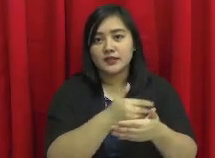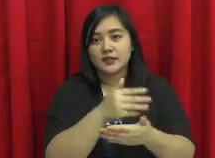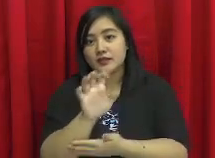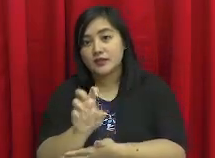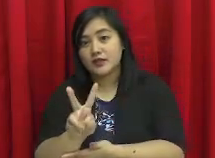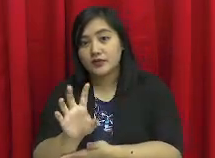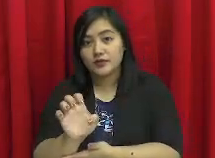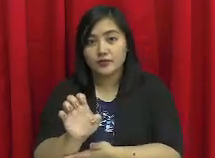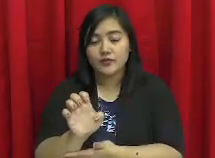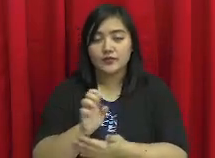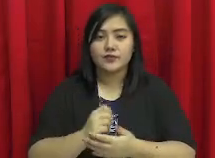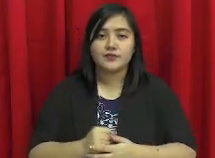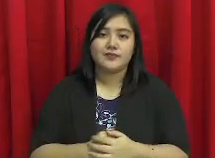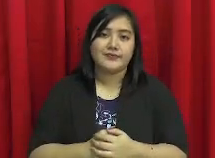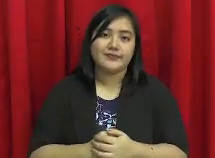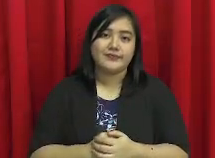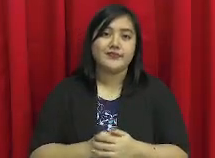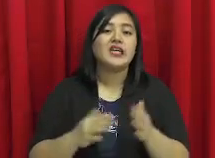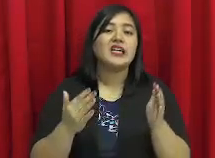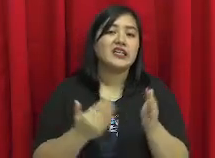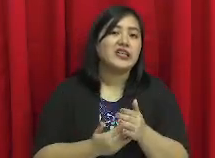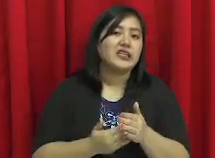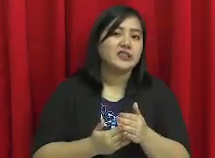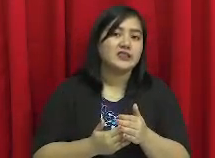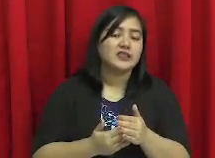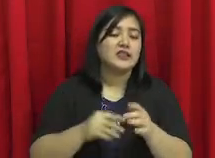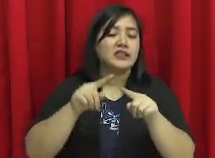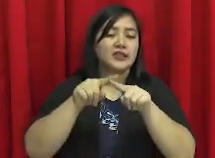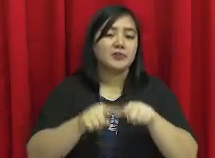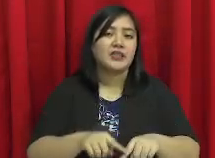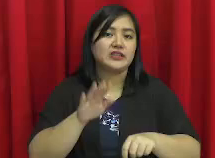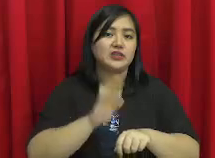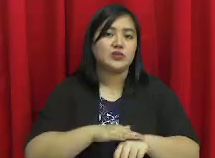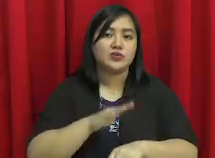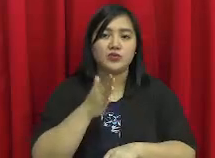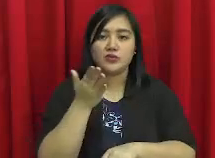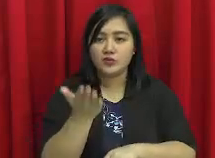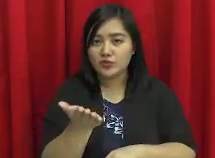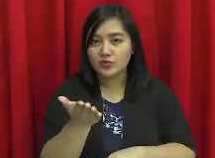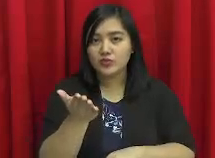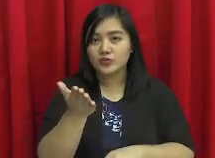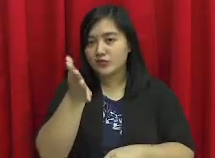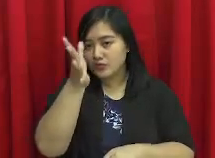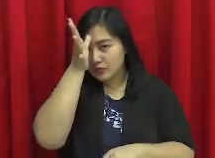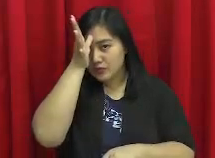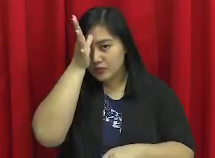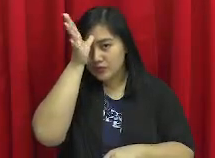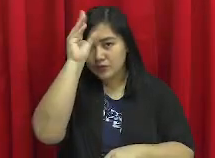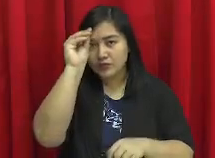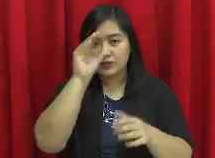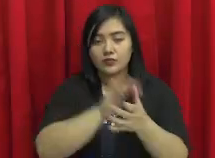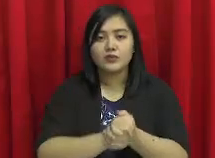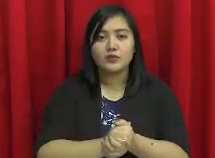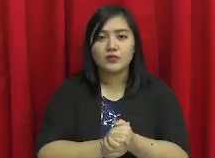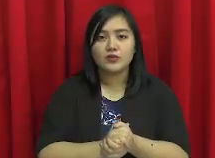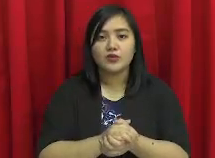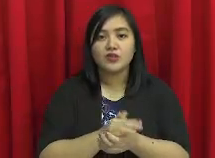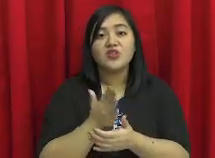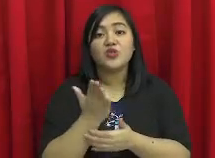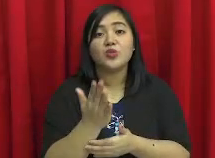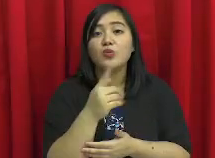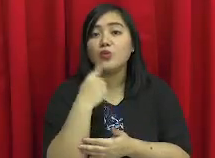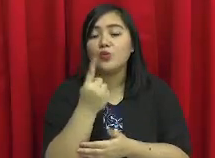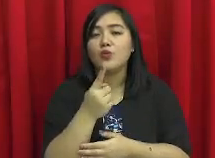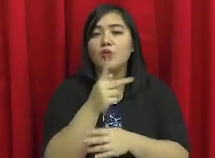You see? Sa atin po yan, mga kapatid. Kaya nga po yung pagpuprotect natin sa lalapit sa pamilya natin. Huwag